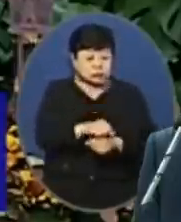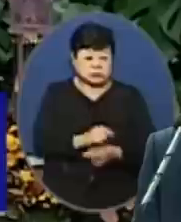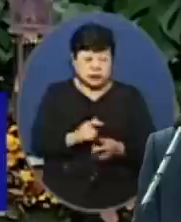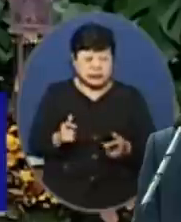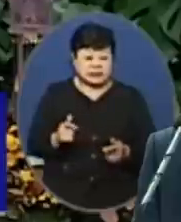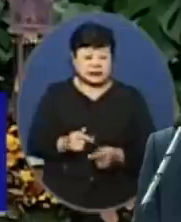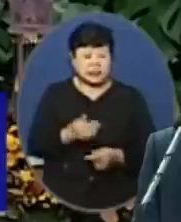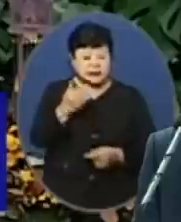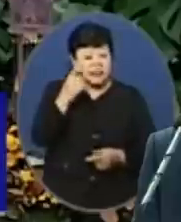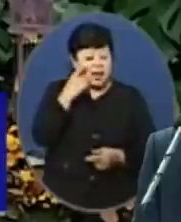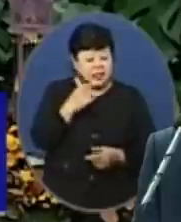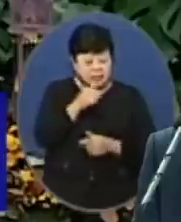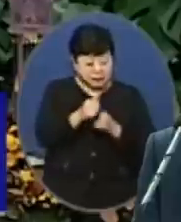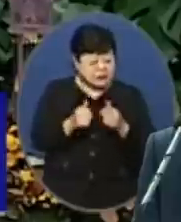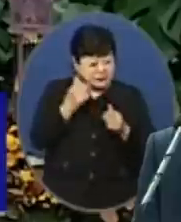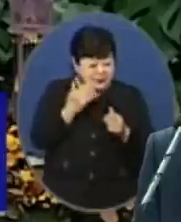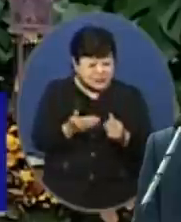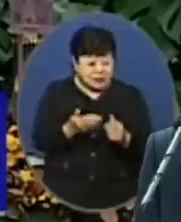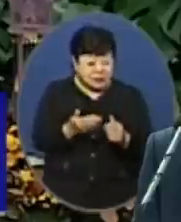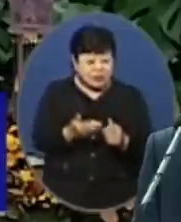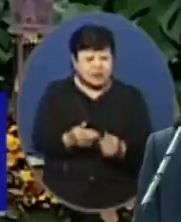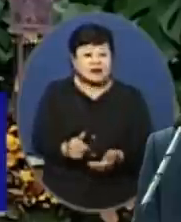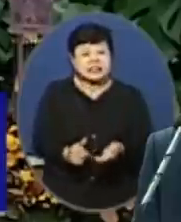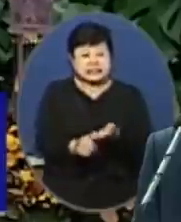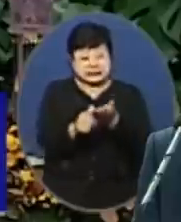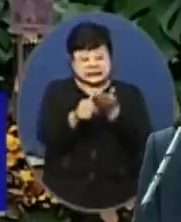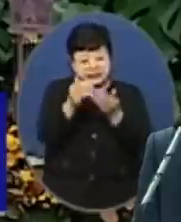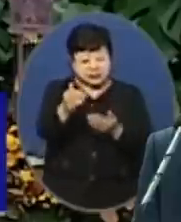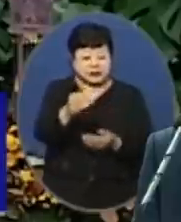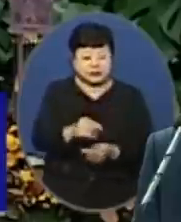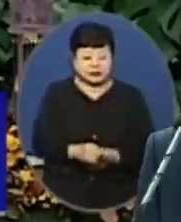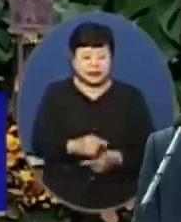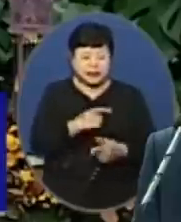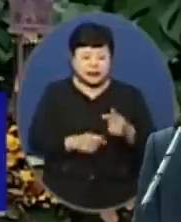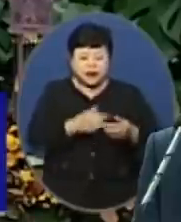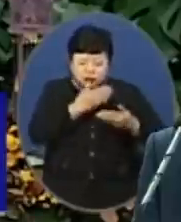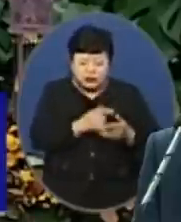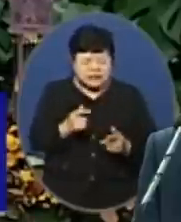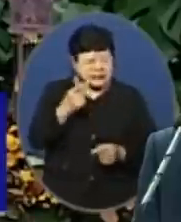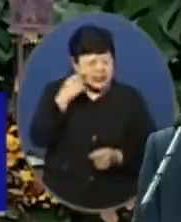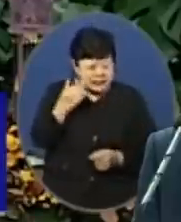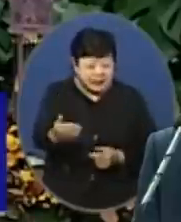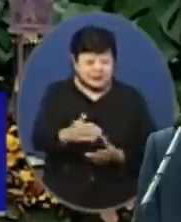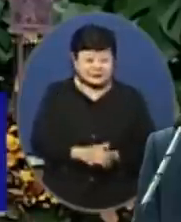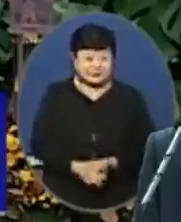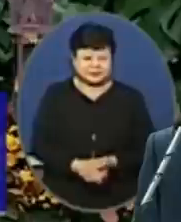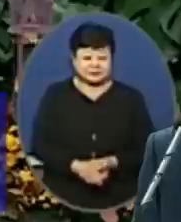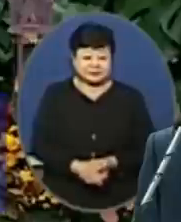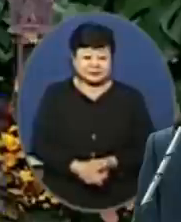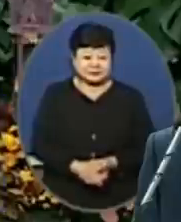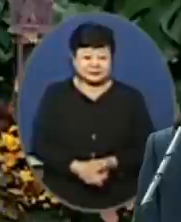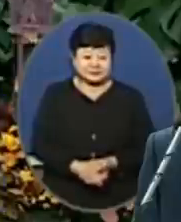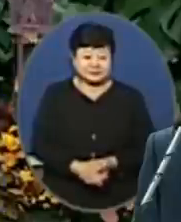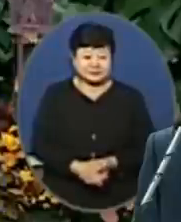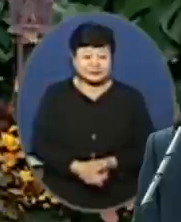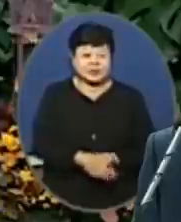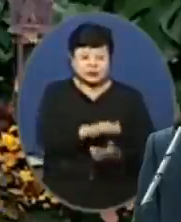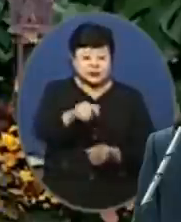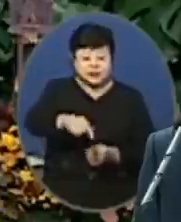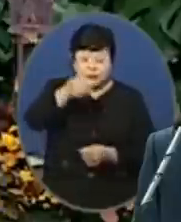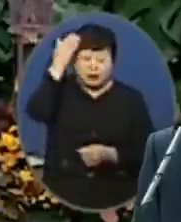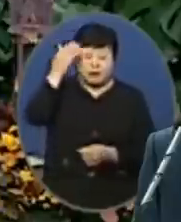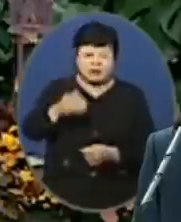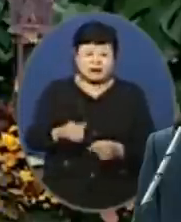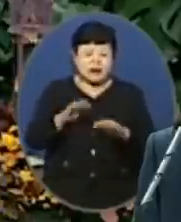모아들이지도 아니하되 너희 하늘 아버지께서 기르시나니 너희는 이것들보다 귀하지 아니하냐. 우리는